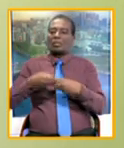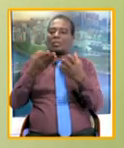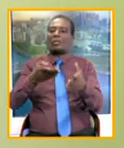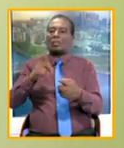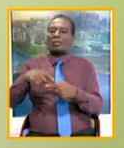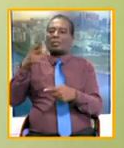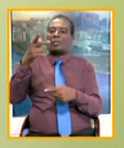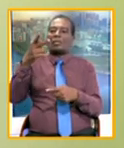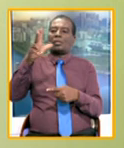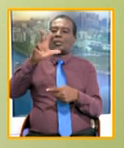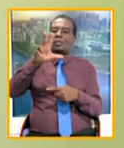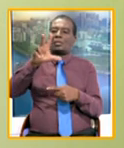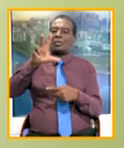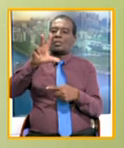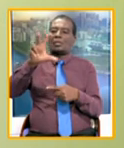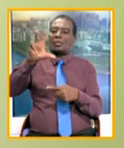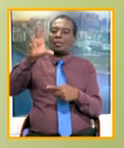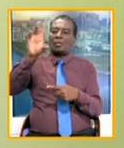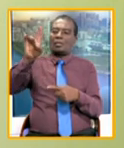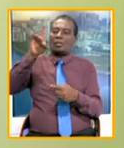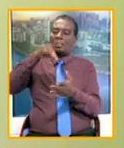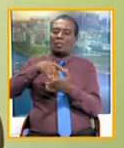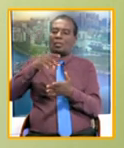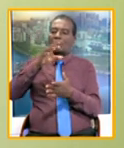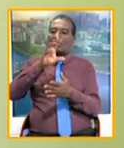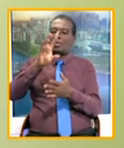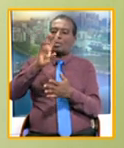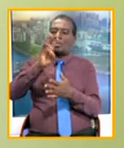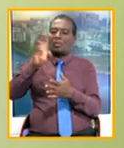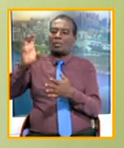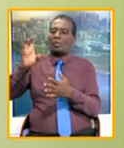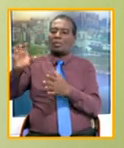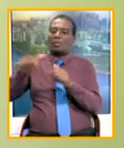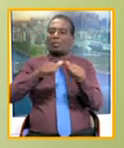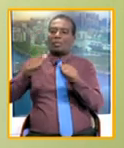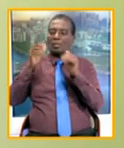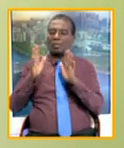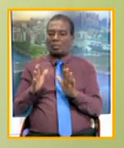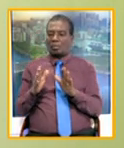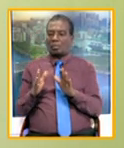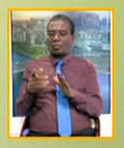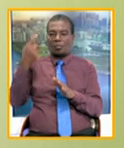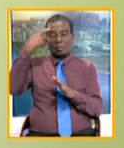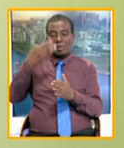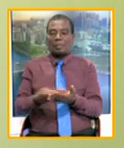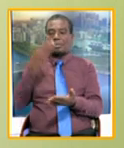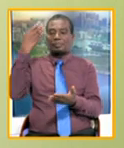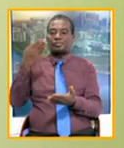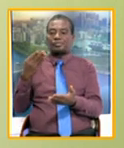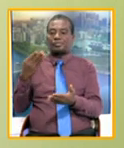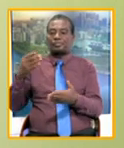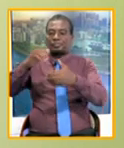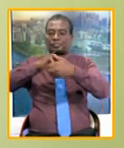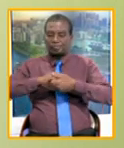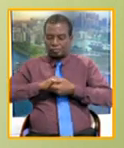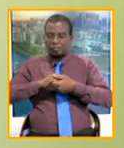à 38 637 acteurs du secteur informel. Pour le Fonds de solidarité